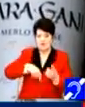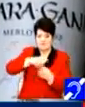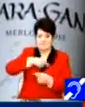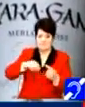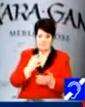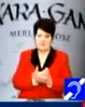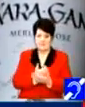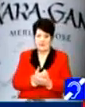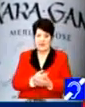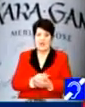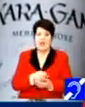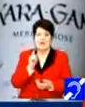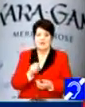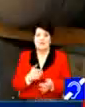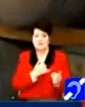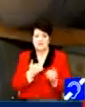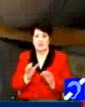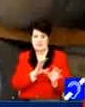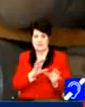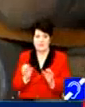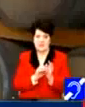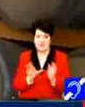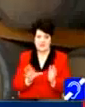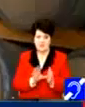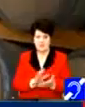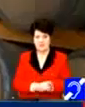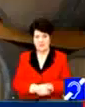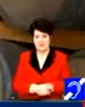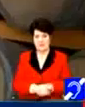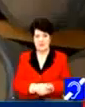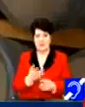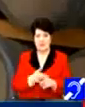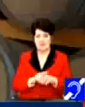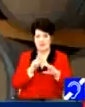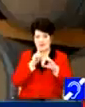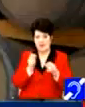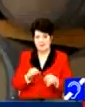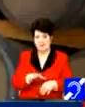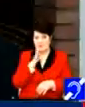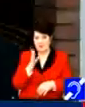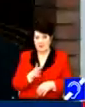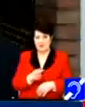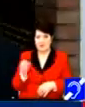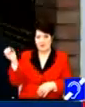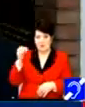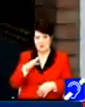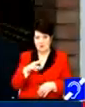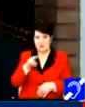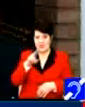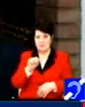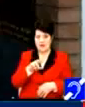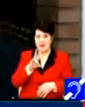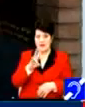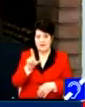Un alt grant le-a permis să-și asigure și securitatea energetică. Благодаря этому гранту были установлены солнечные панели